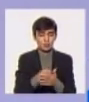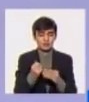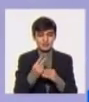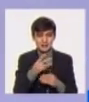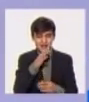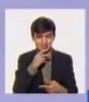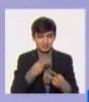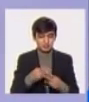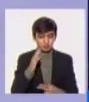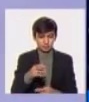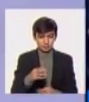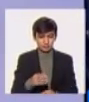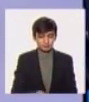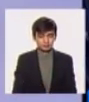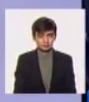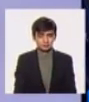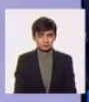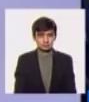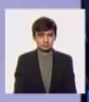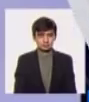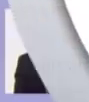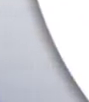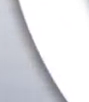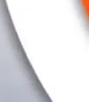с конфискацией имущества.